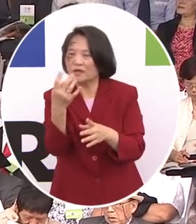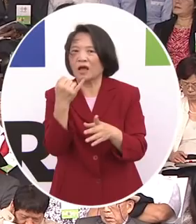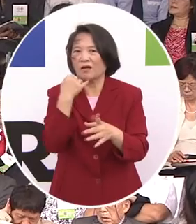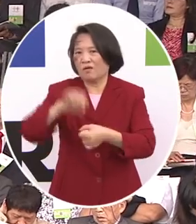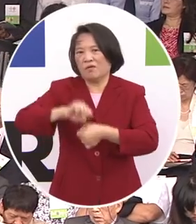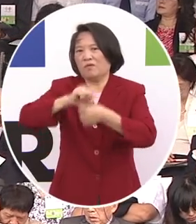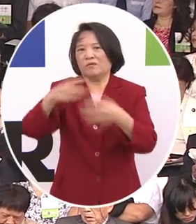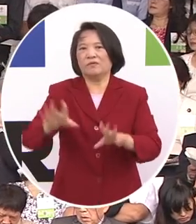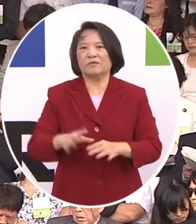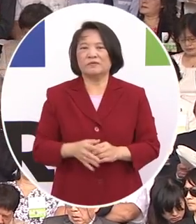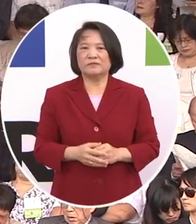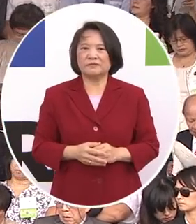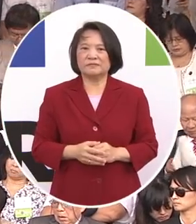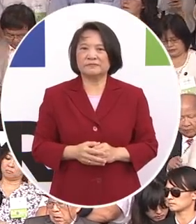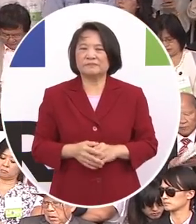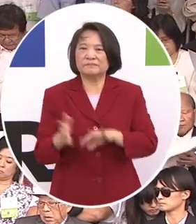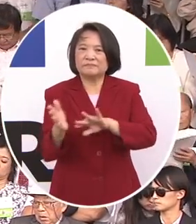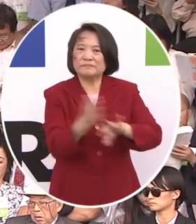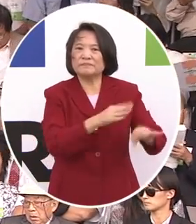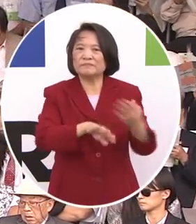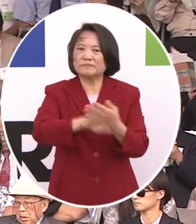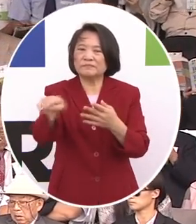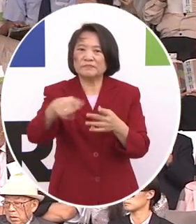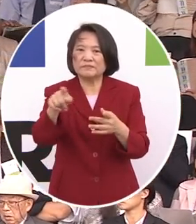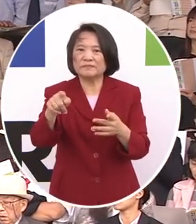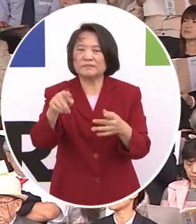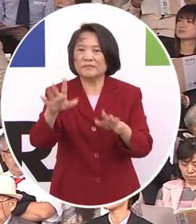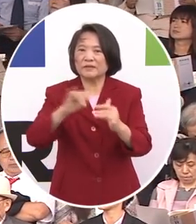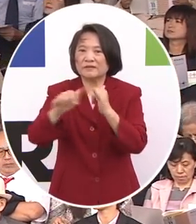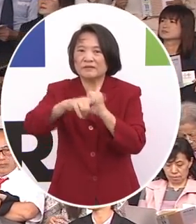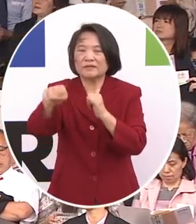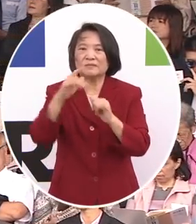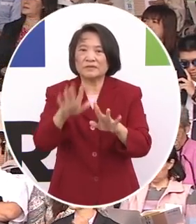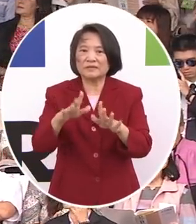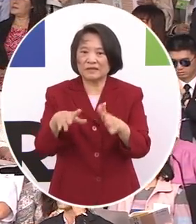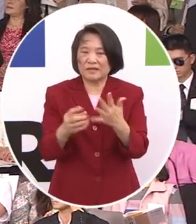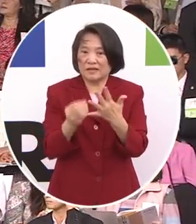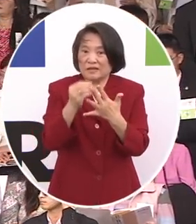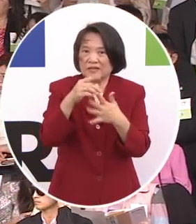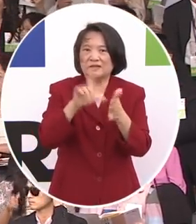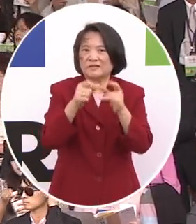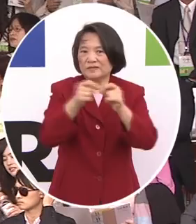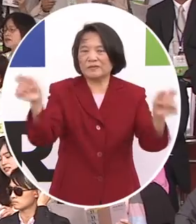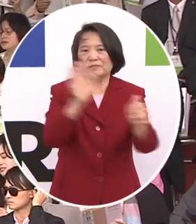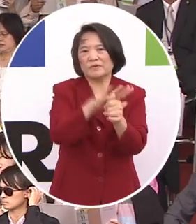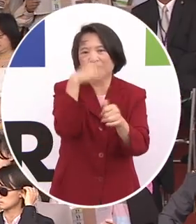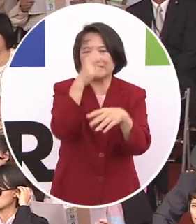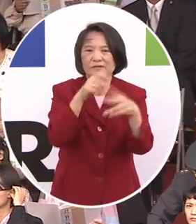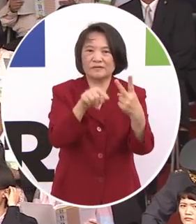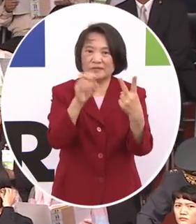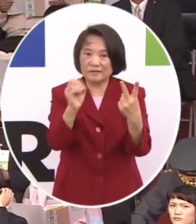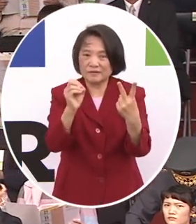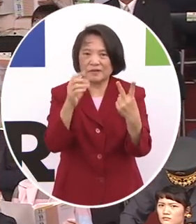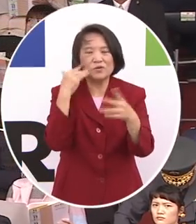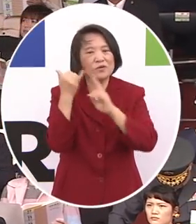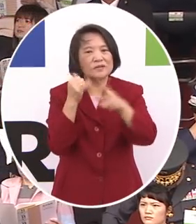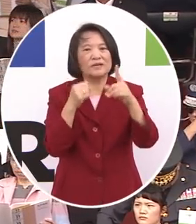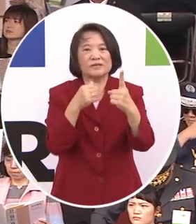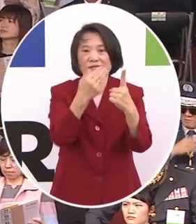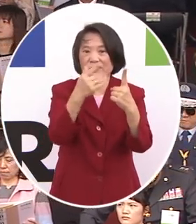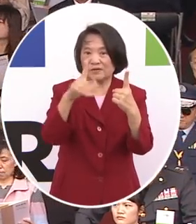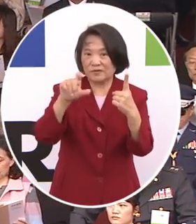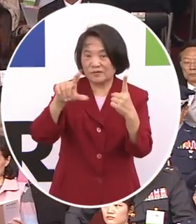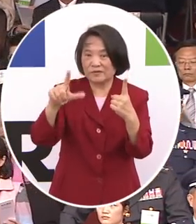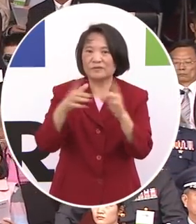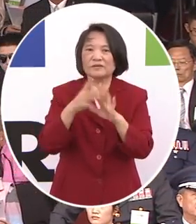需要的长照服务，现在升级成长照 2.0， 只要打1966长照专线，就